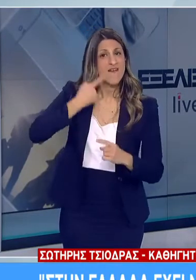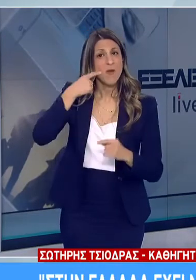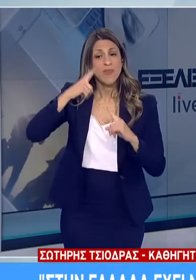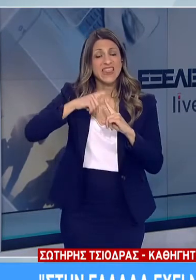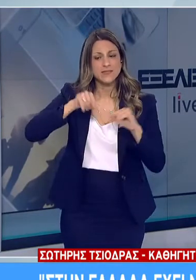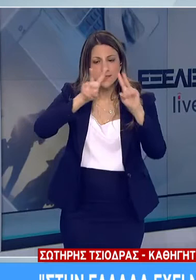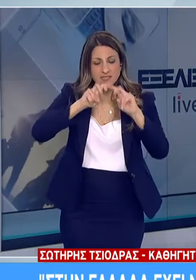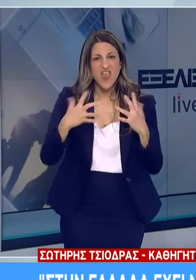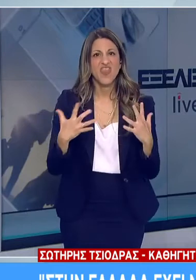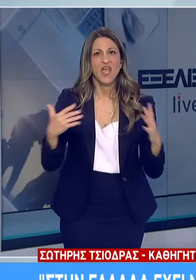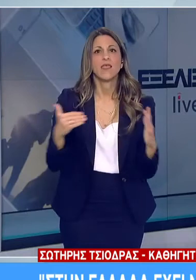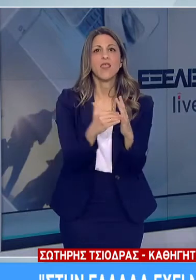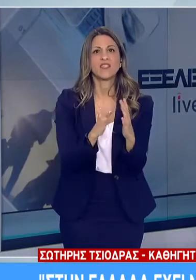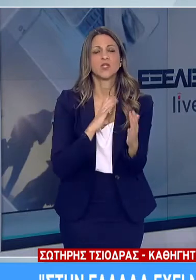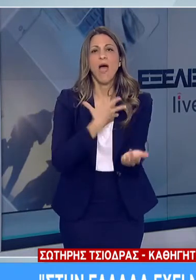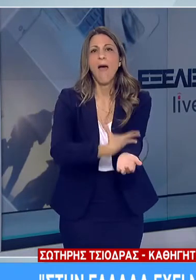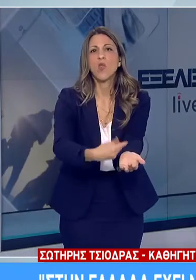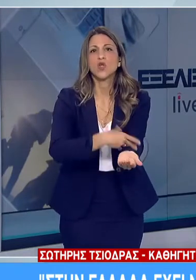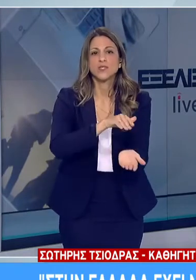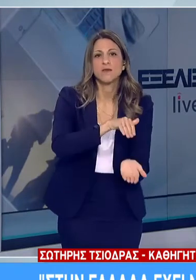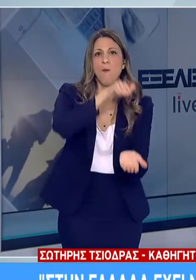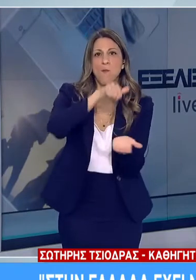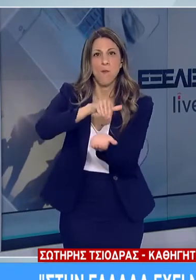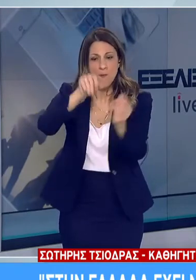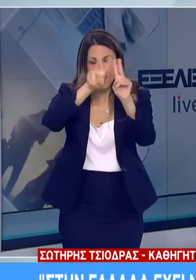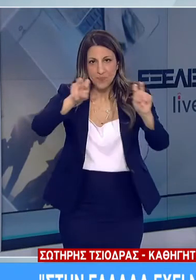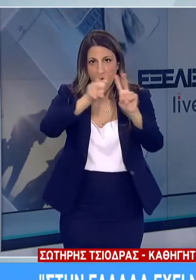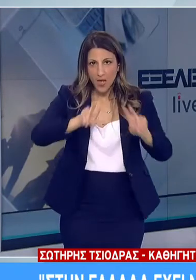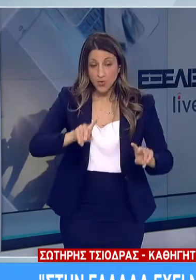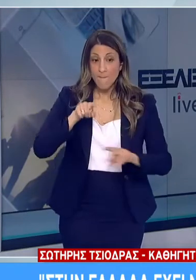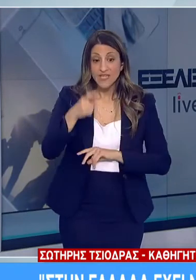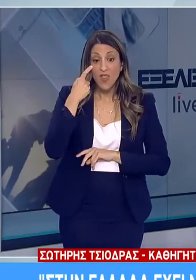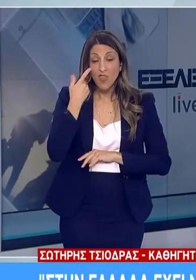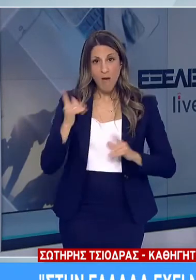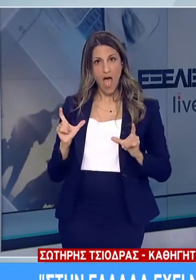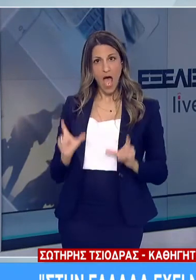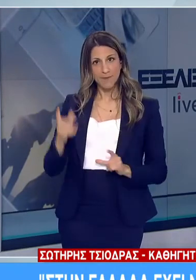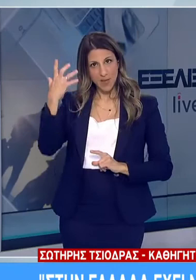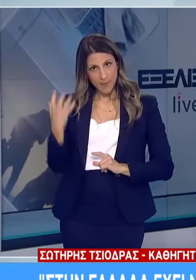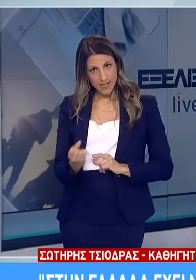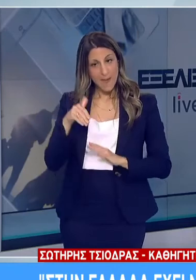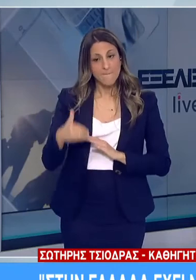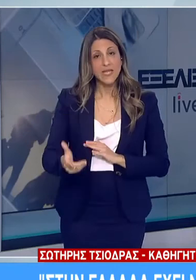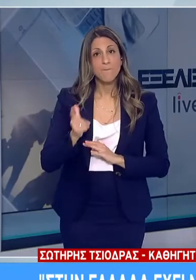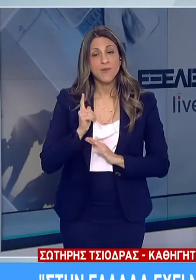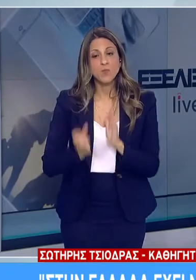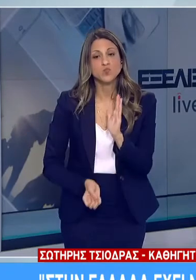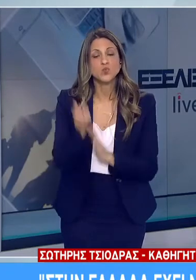δειγμάτων, τουλάχιστον 10.000, από αιμοδότες. Σύντομα θα έχουμε μια πρώτη ιδέα για την ανοσία και αργότερα προοπτικά δεδομένα από